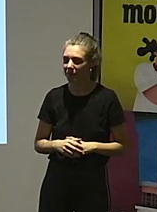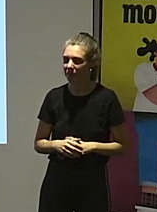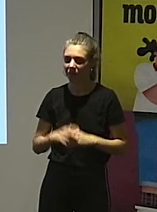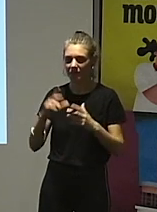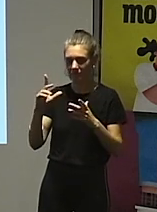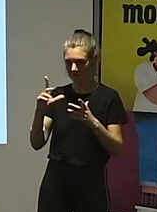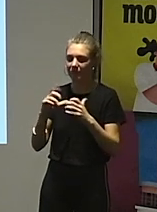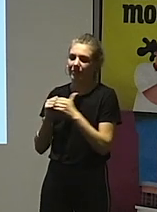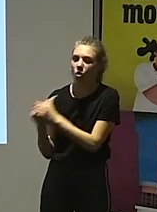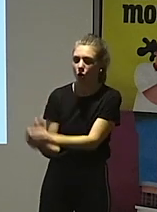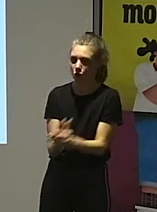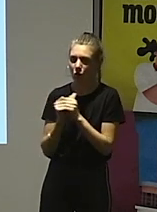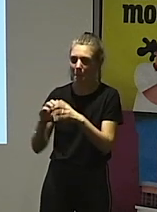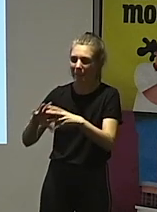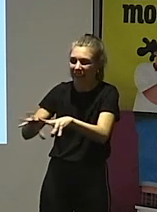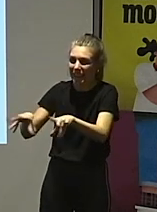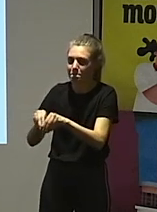L'esprit d'équipe.